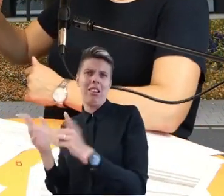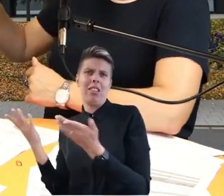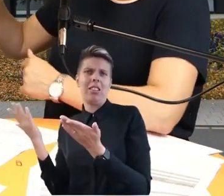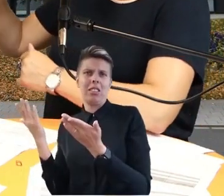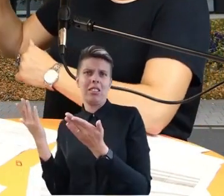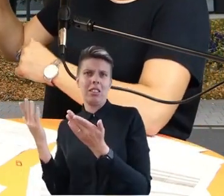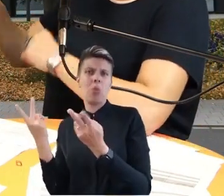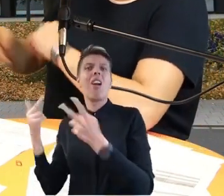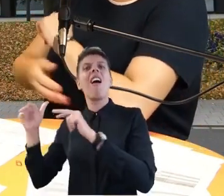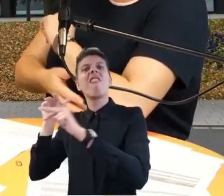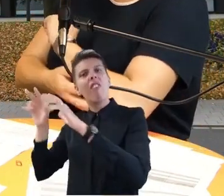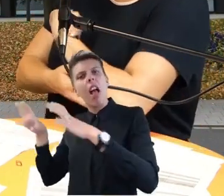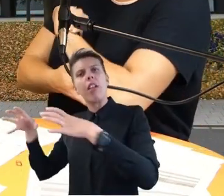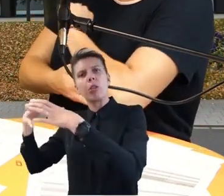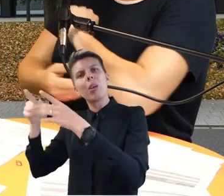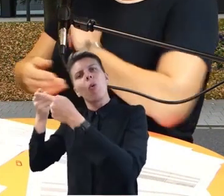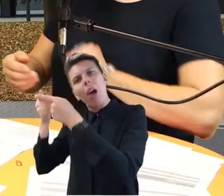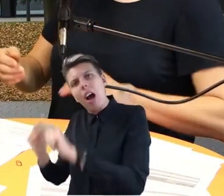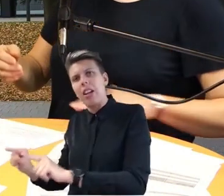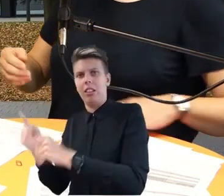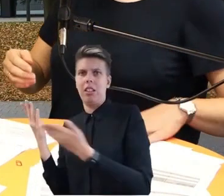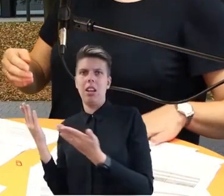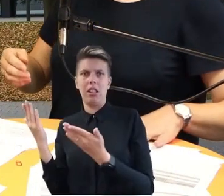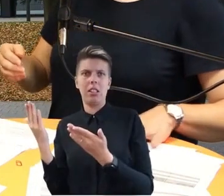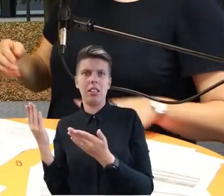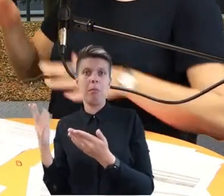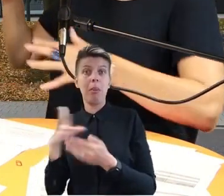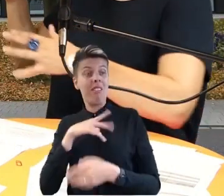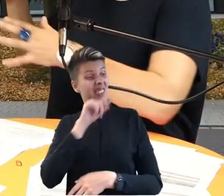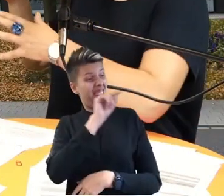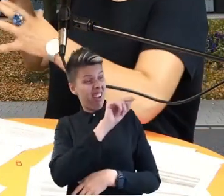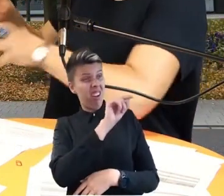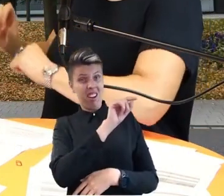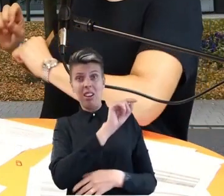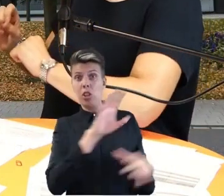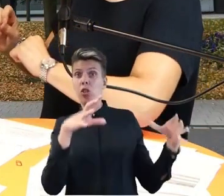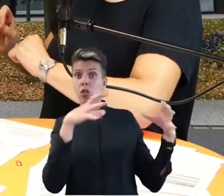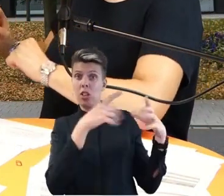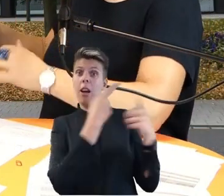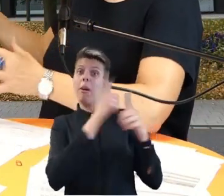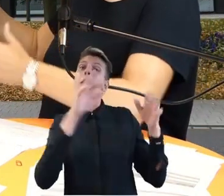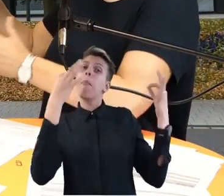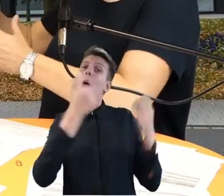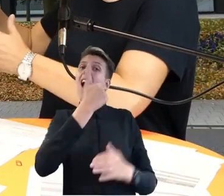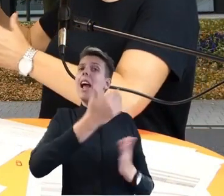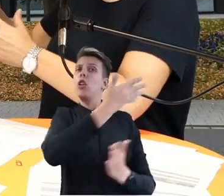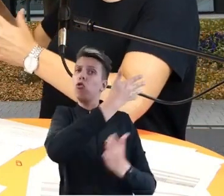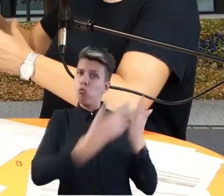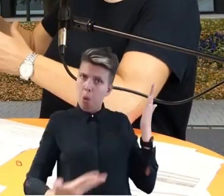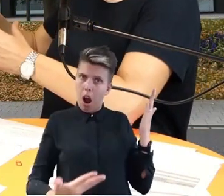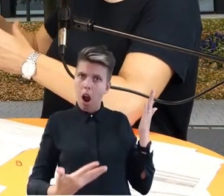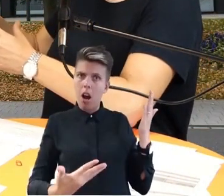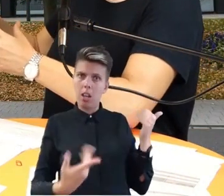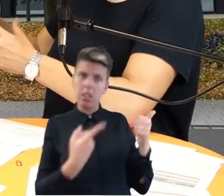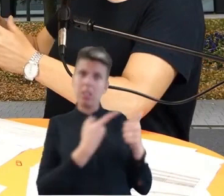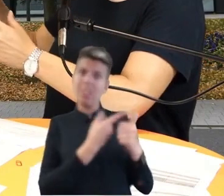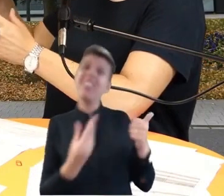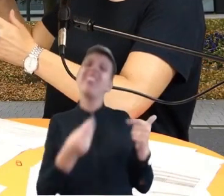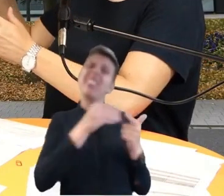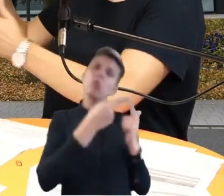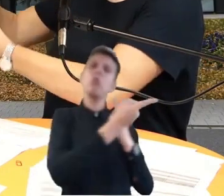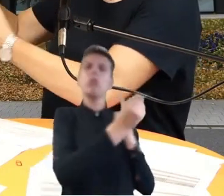verwaltung die müssen aber dann umso bewältigung eine sprache sprechen und die müssen alle zusammenarbeiten